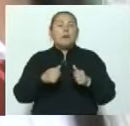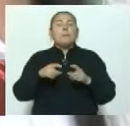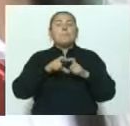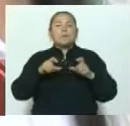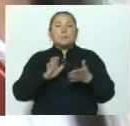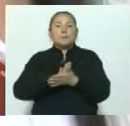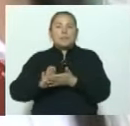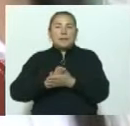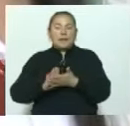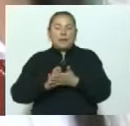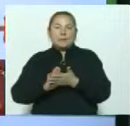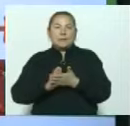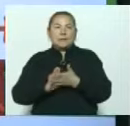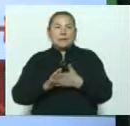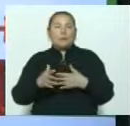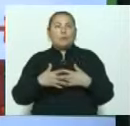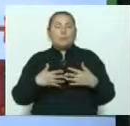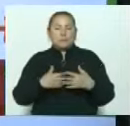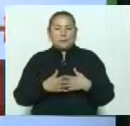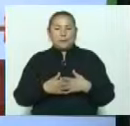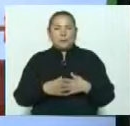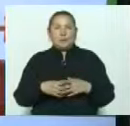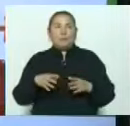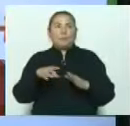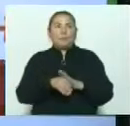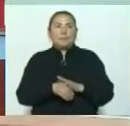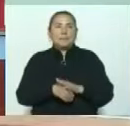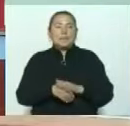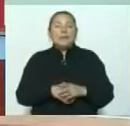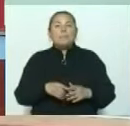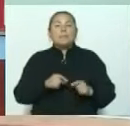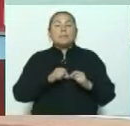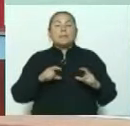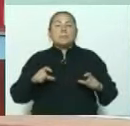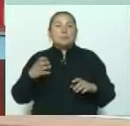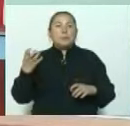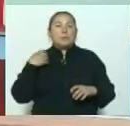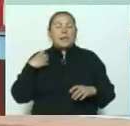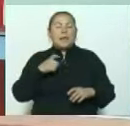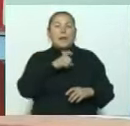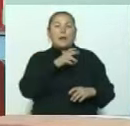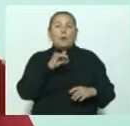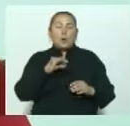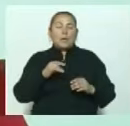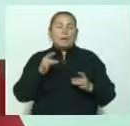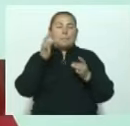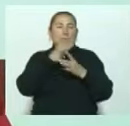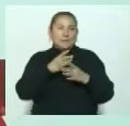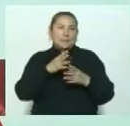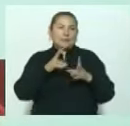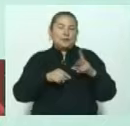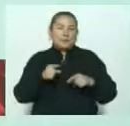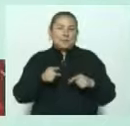мен абаттандыруға құлшыныспен үлес қосып келеді. Мектеп басшылығы мұның барлығы экологиялық мәдениетті қалыптастыру